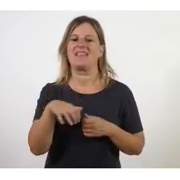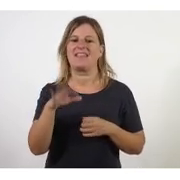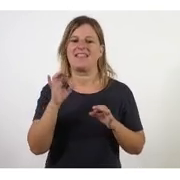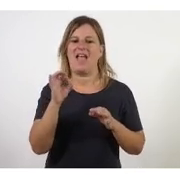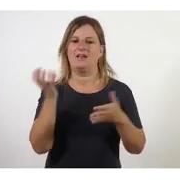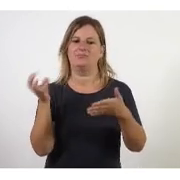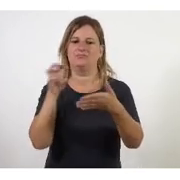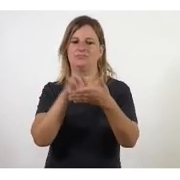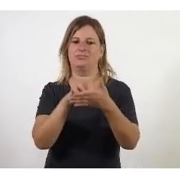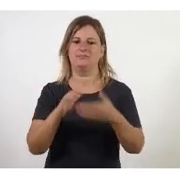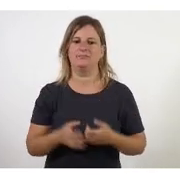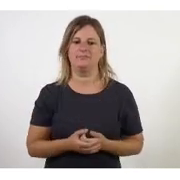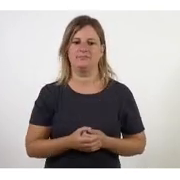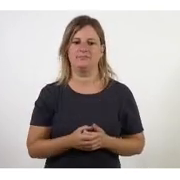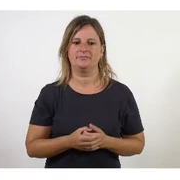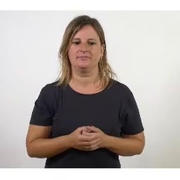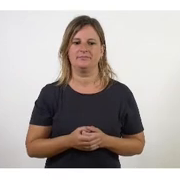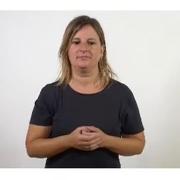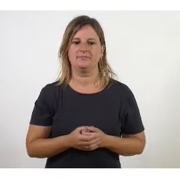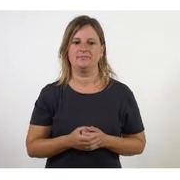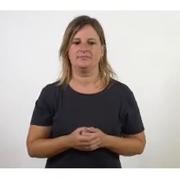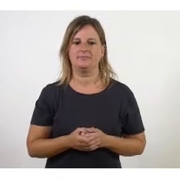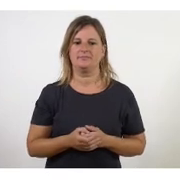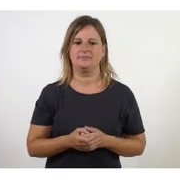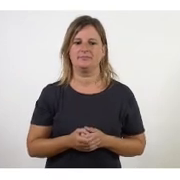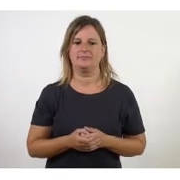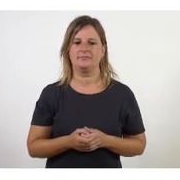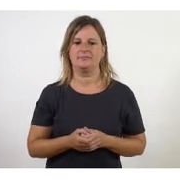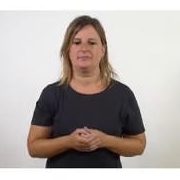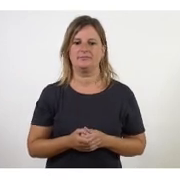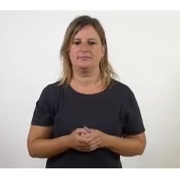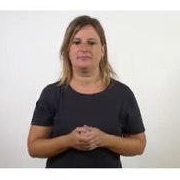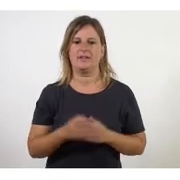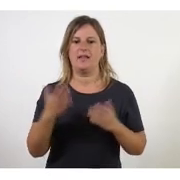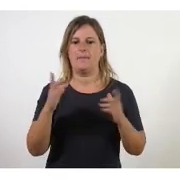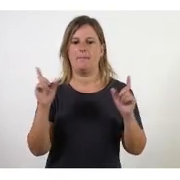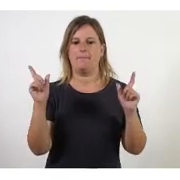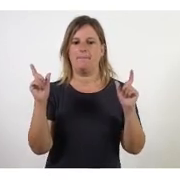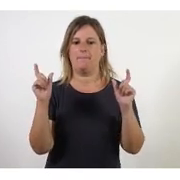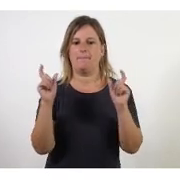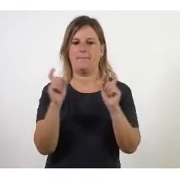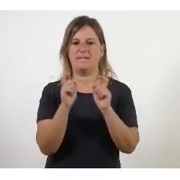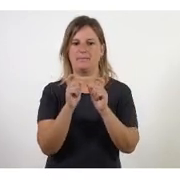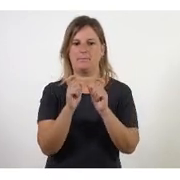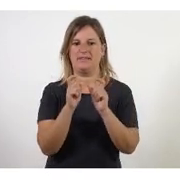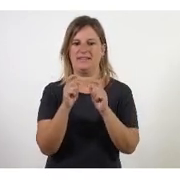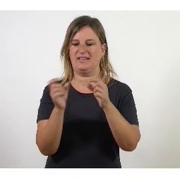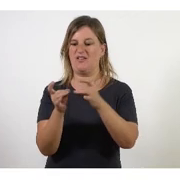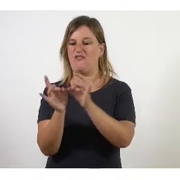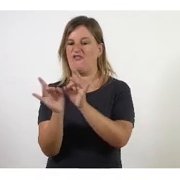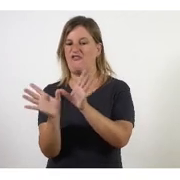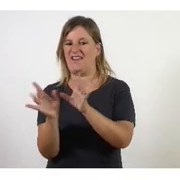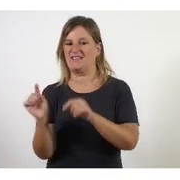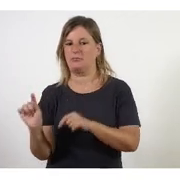PNG transparent. Vale? I ara l'únic que hauríem de fer és fer-lo petit, petit, petit, petit, petit, petit, petit, que